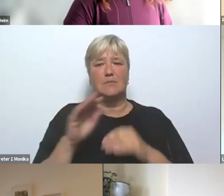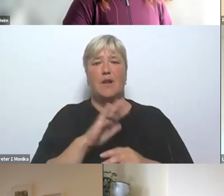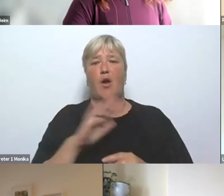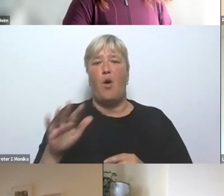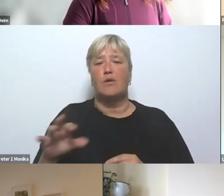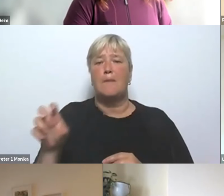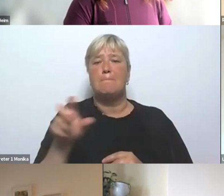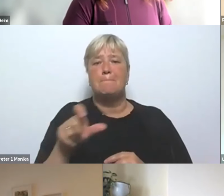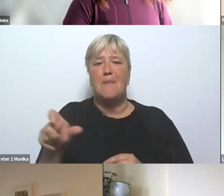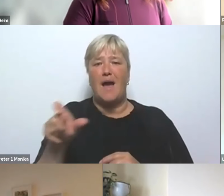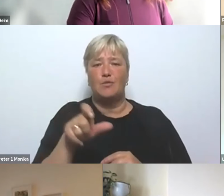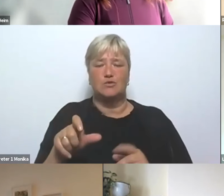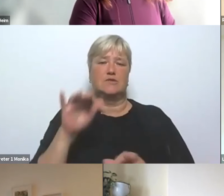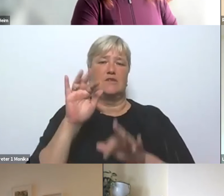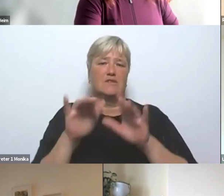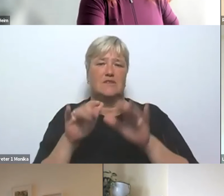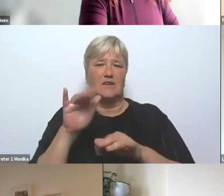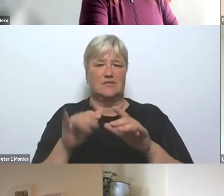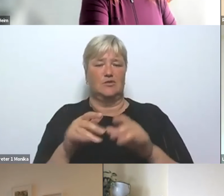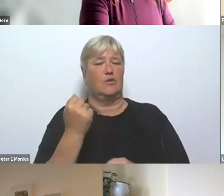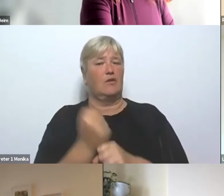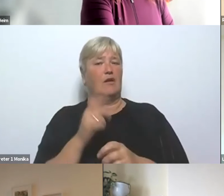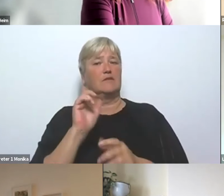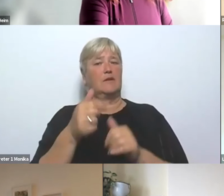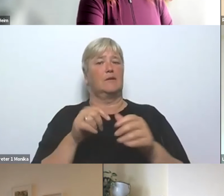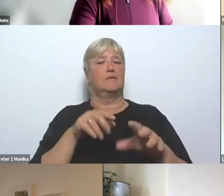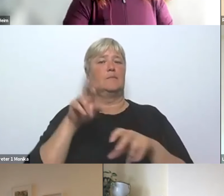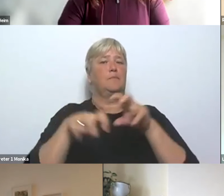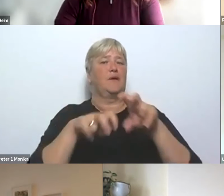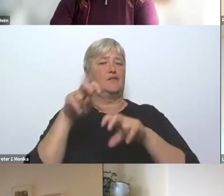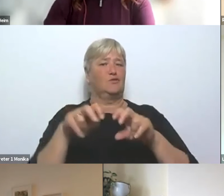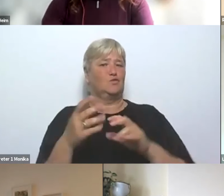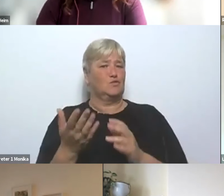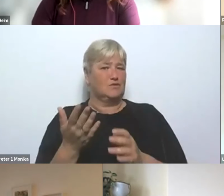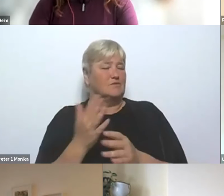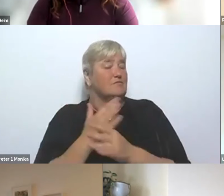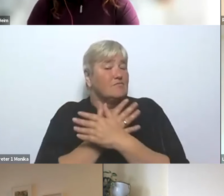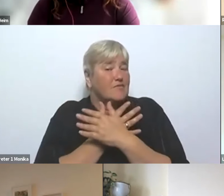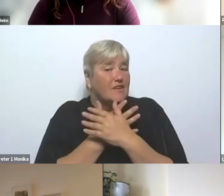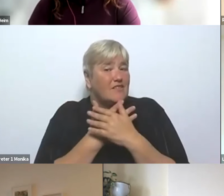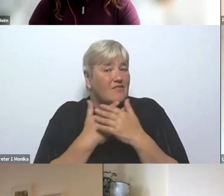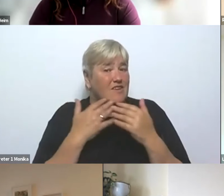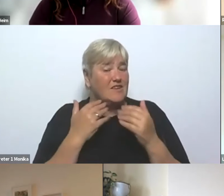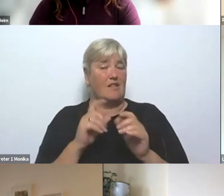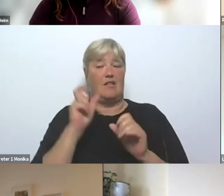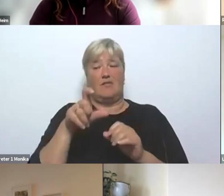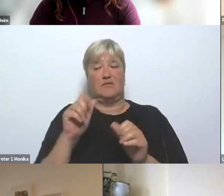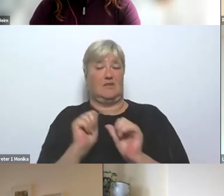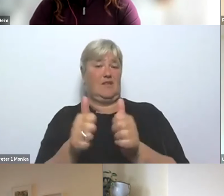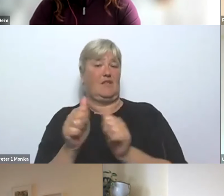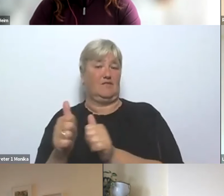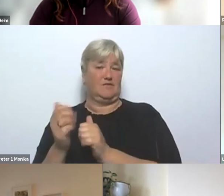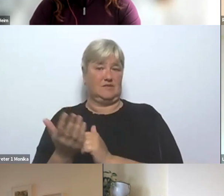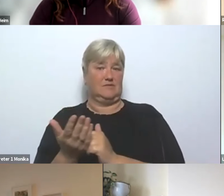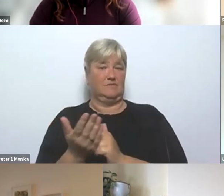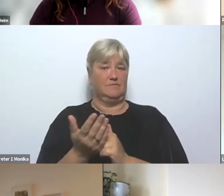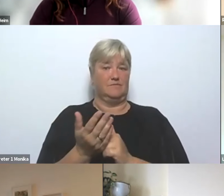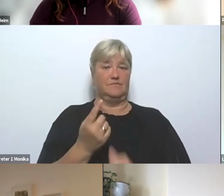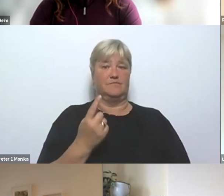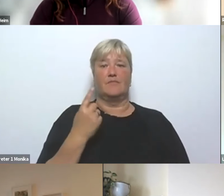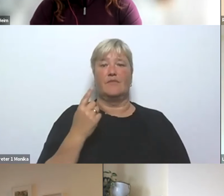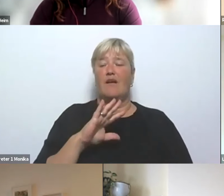oder Ähnlichem bedienen kann, dass das letztendlich sehr, sehr vielen nutzen wird. Eins haben all